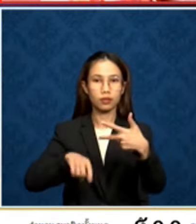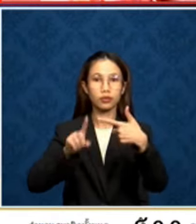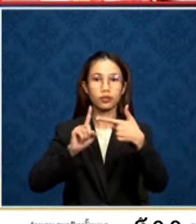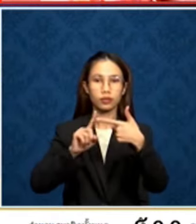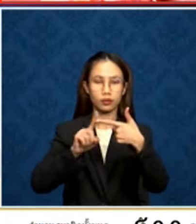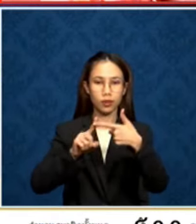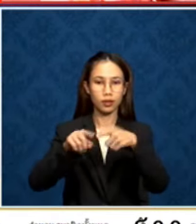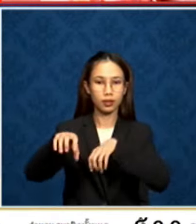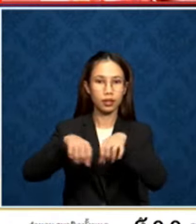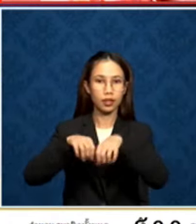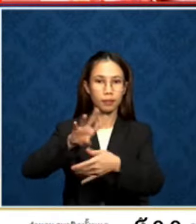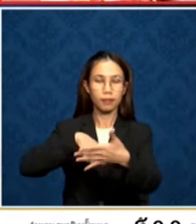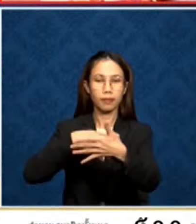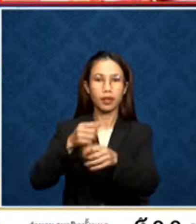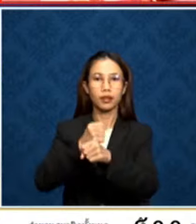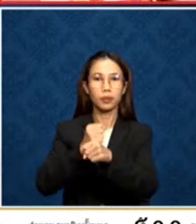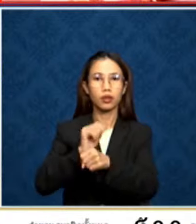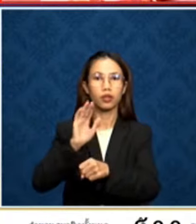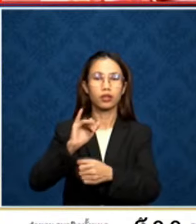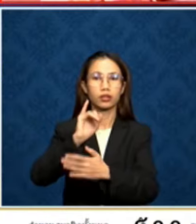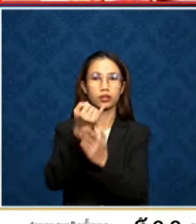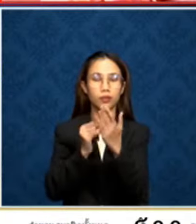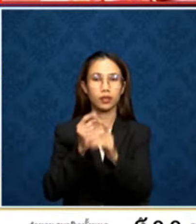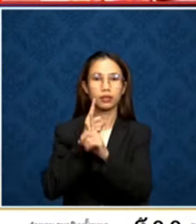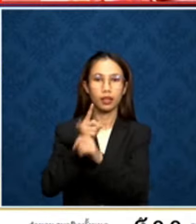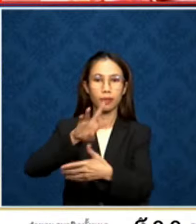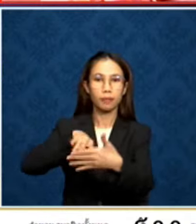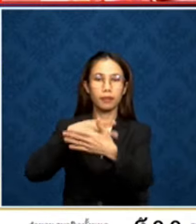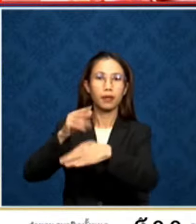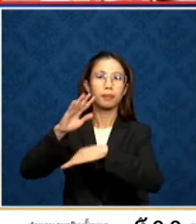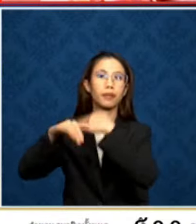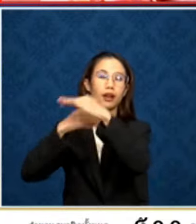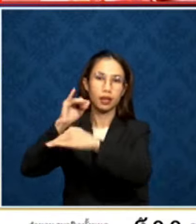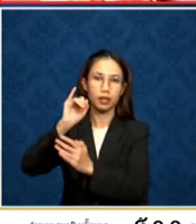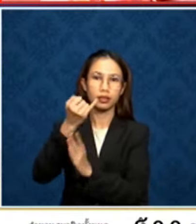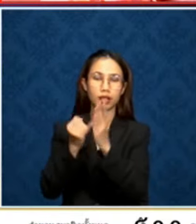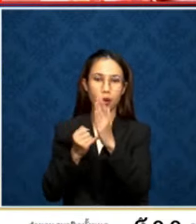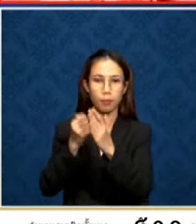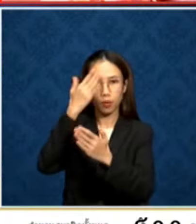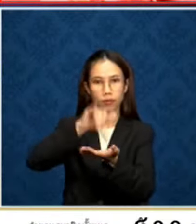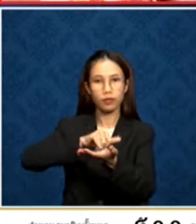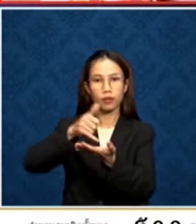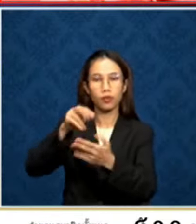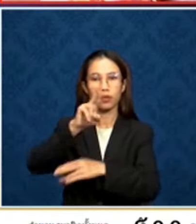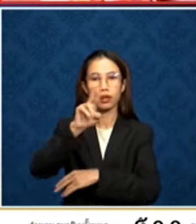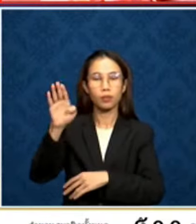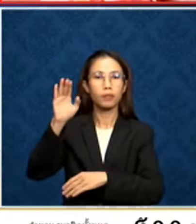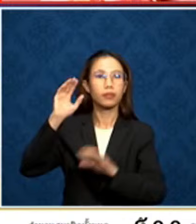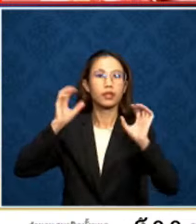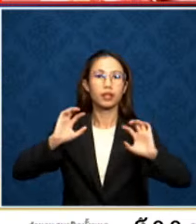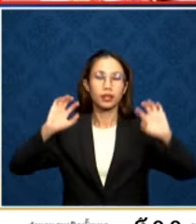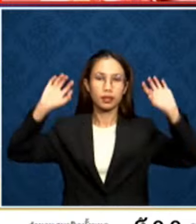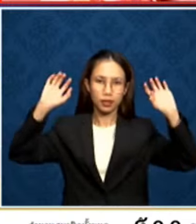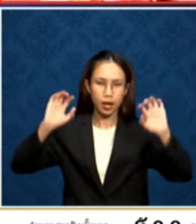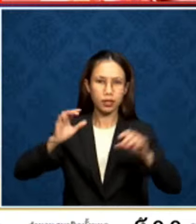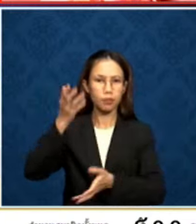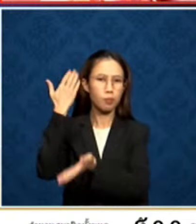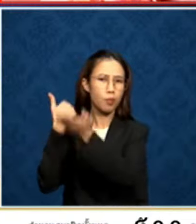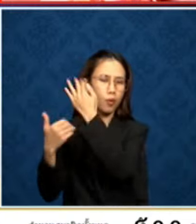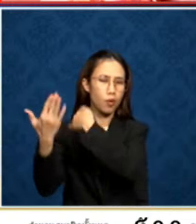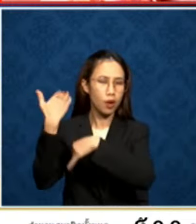สรรนโยบายจังตามแผนพัฒนาจังหวัดเพื่อฟื้นฟูระบบราชการที่ล้าหลังจากการถูกแช่